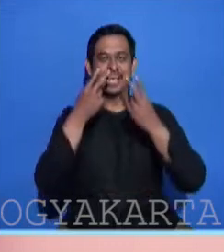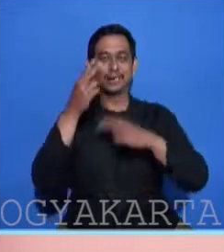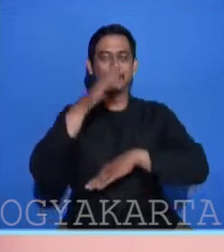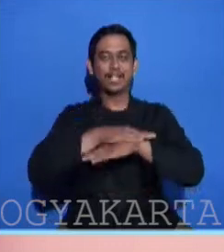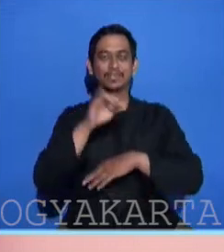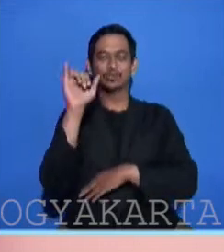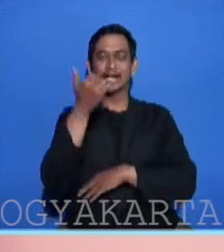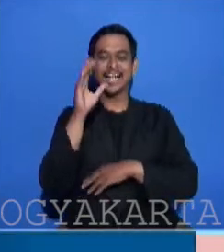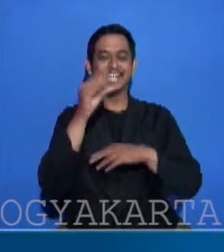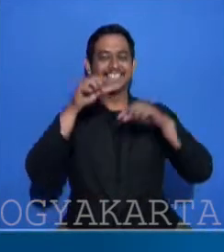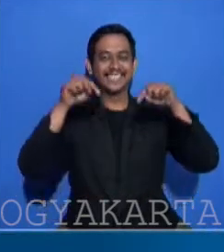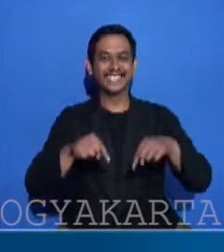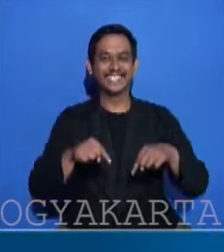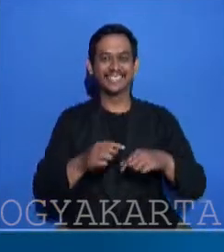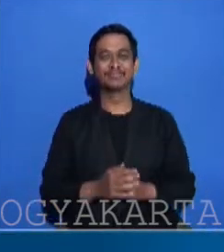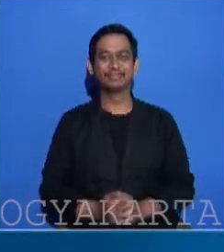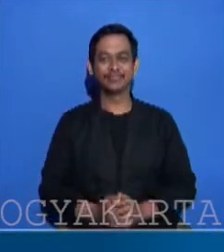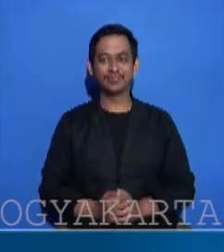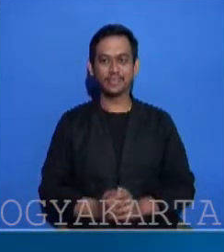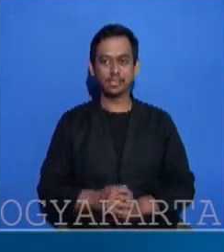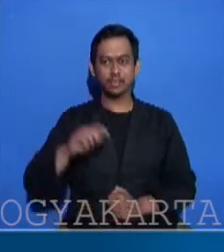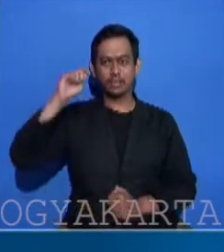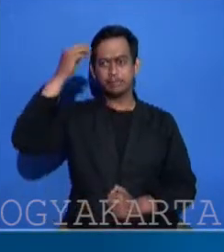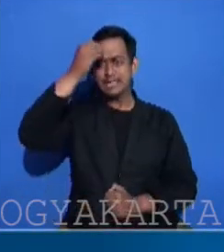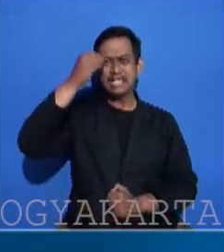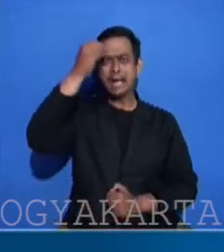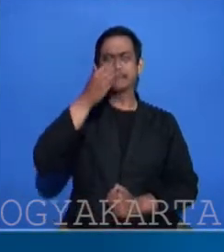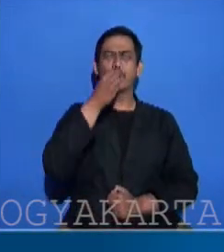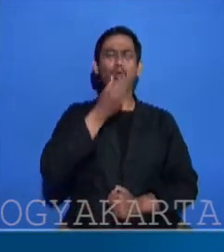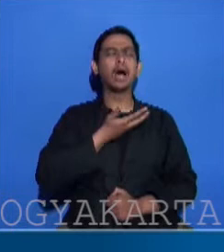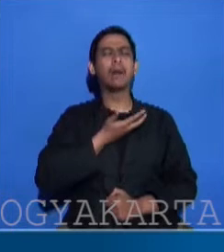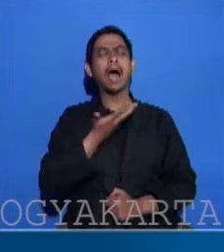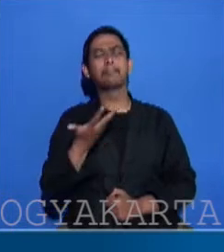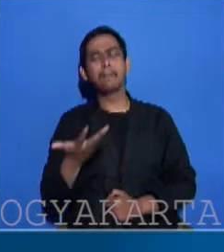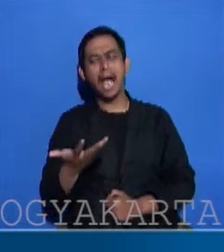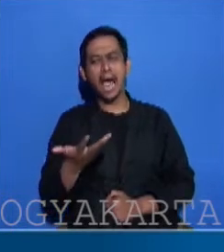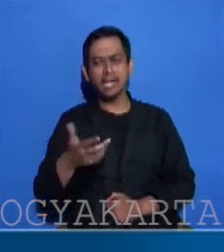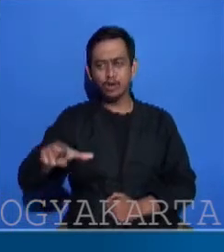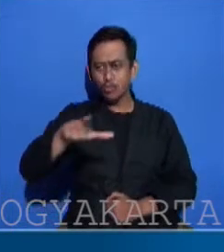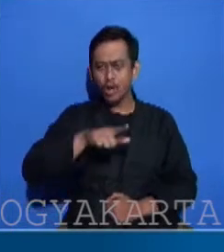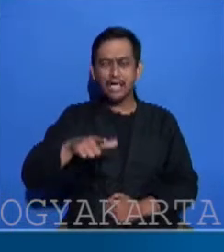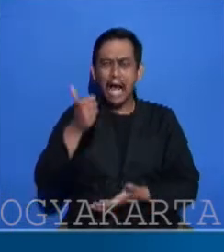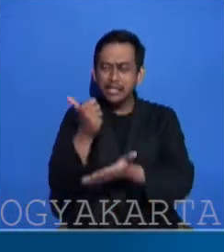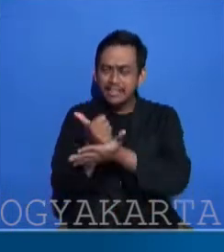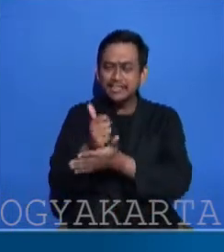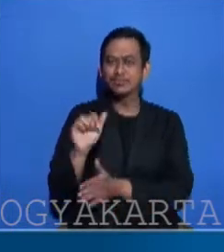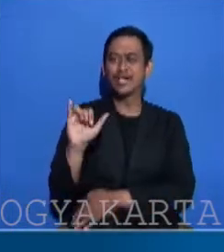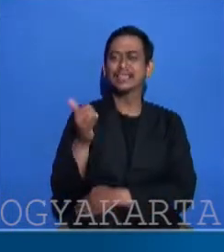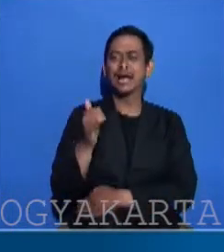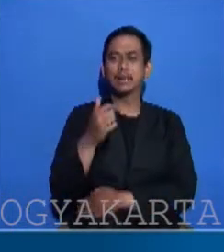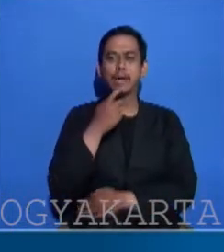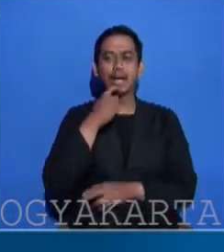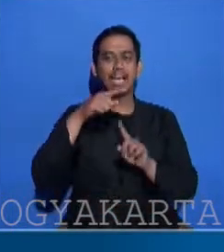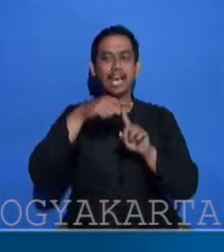dan saudara Jika Anda bingung mencari referensi kuliner legendaris di Jogja saat mudik lebaran Anda bisa mencoba tongseng